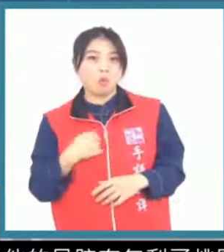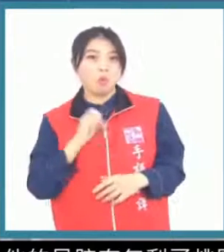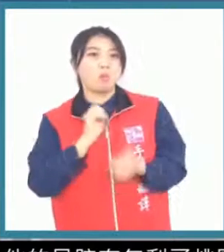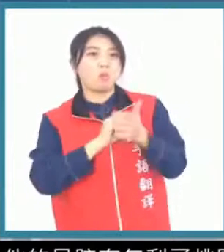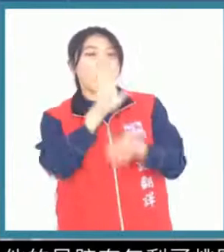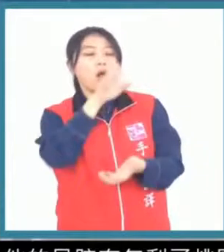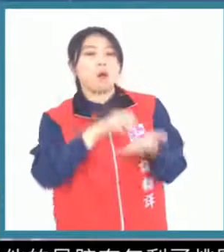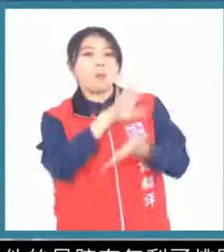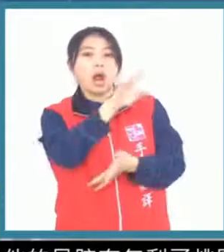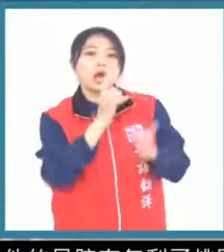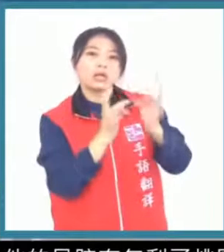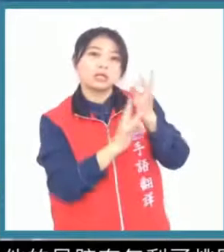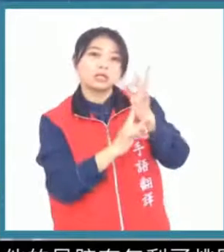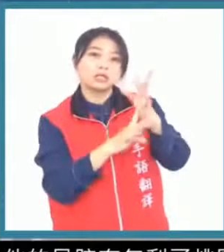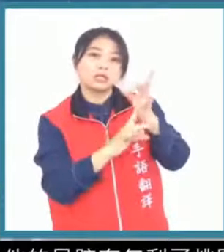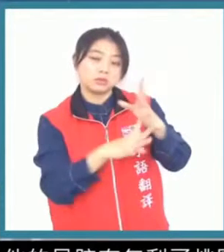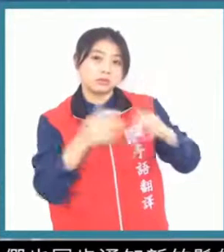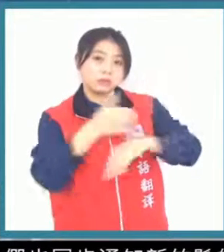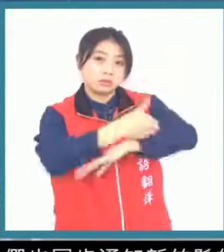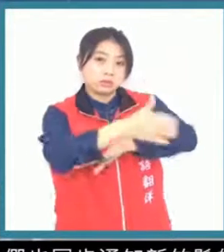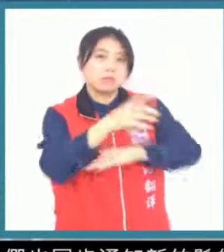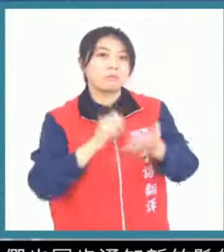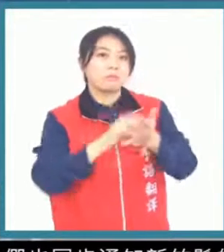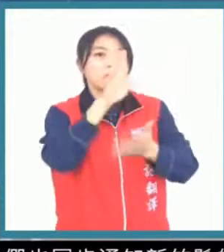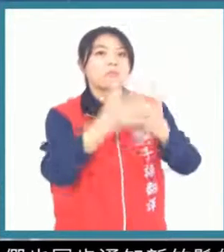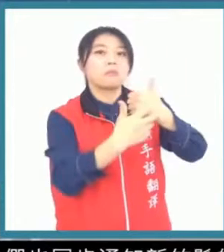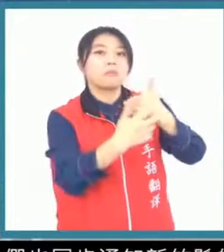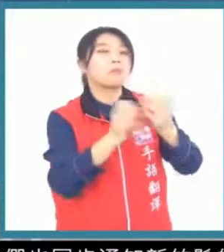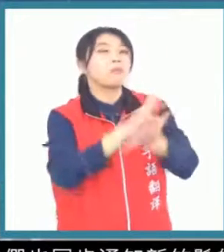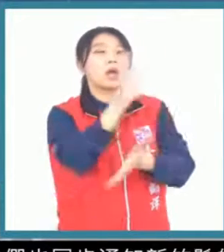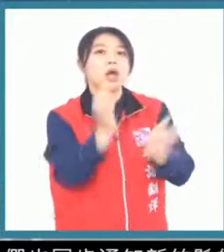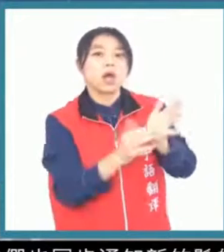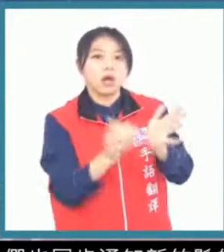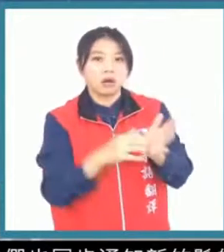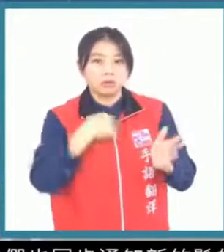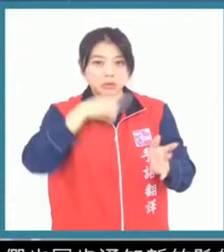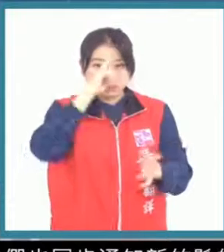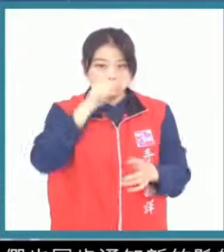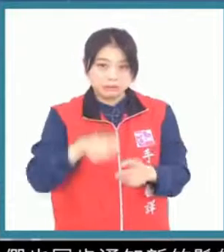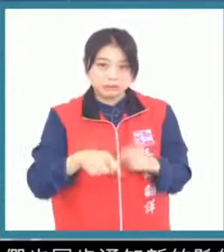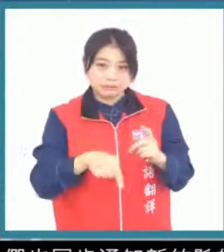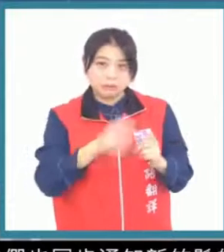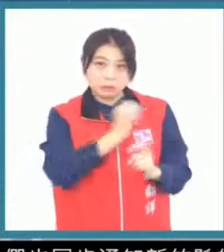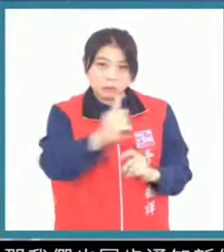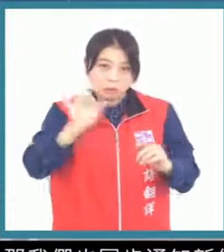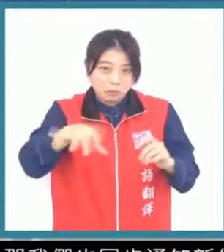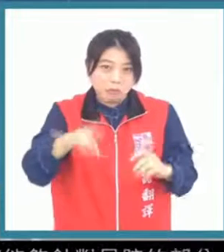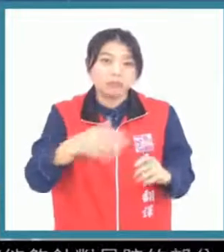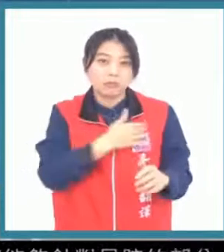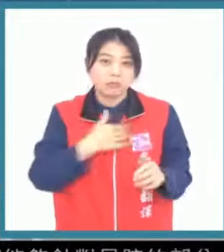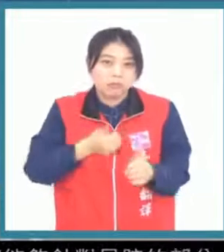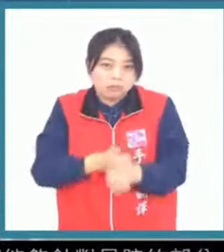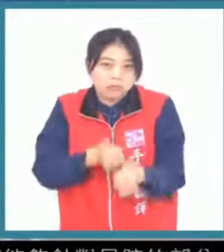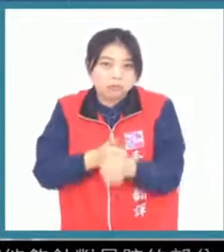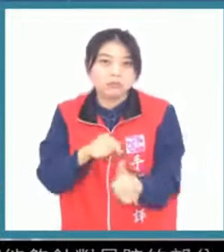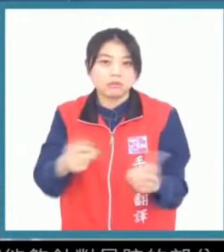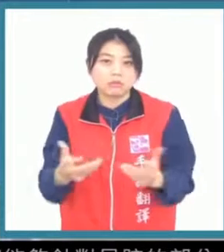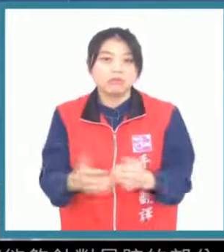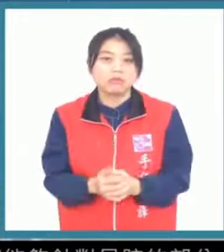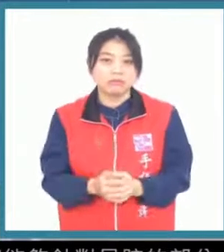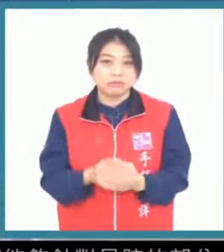生局，那我们希望能够针对足迹的部分也扩大采检，这两个是这个